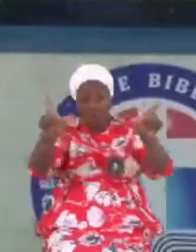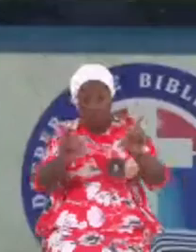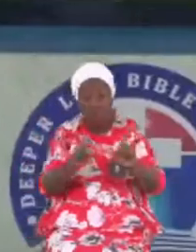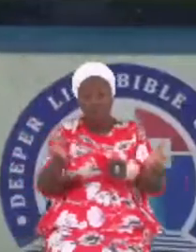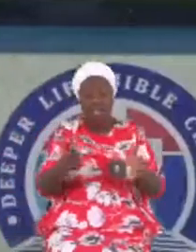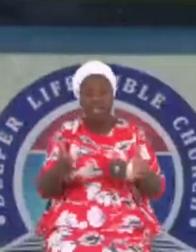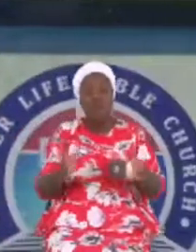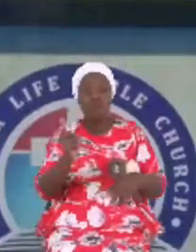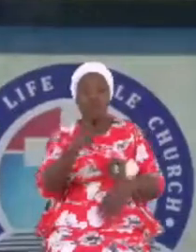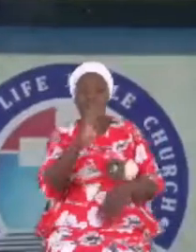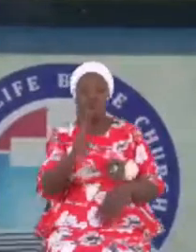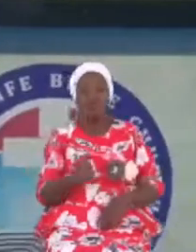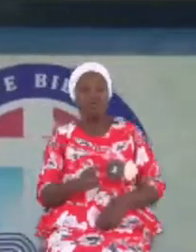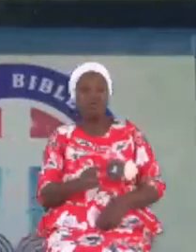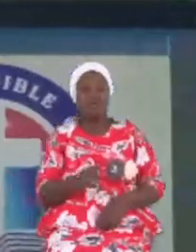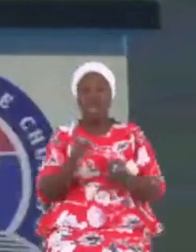localité là-bas.